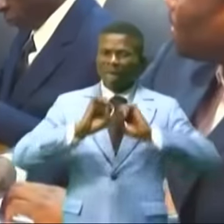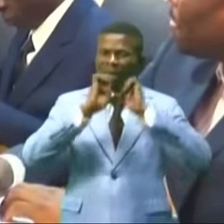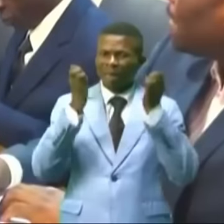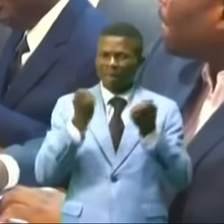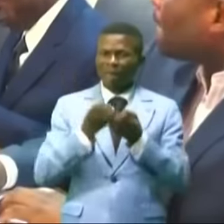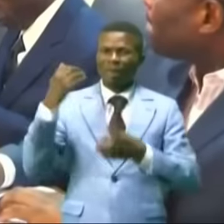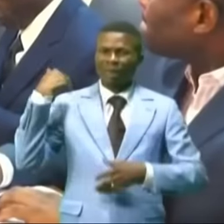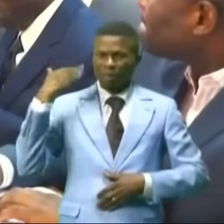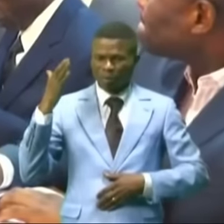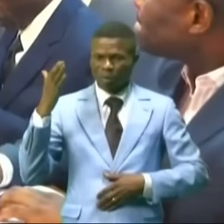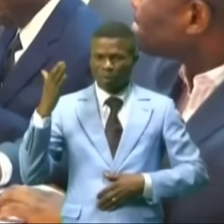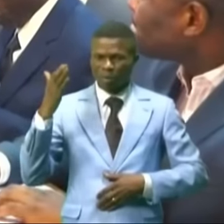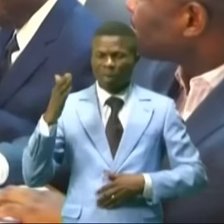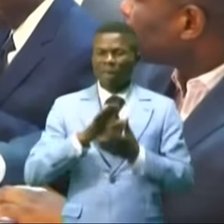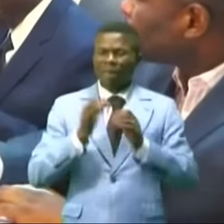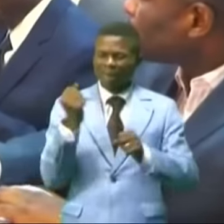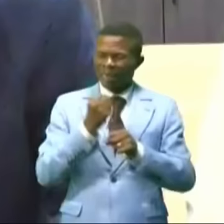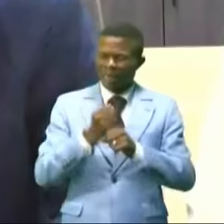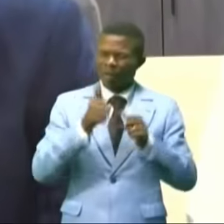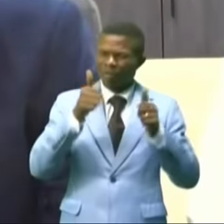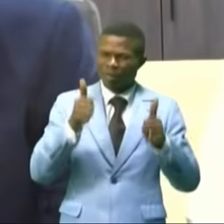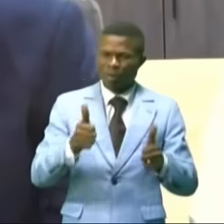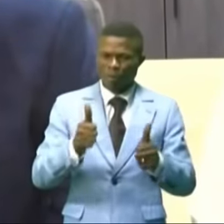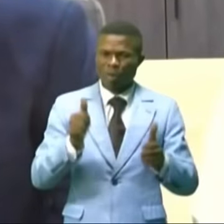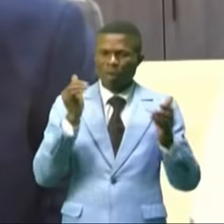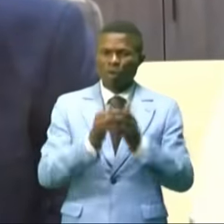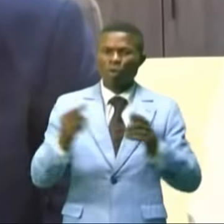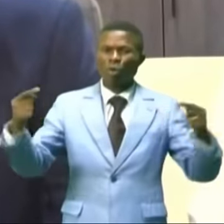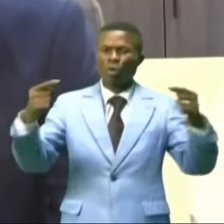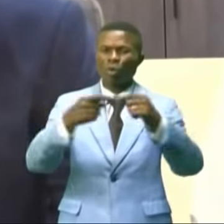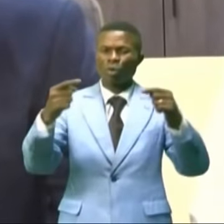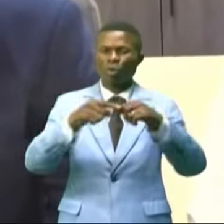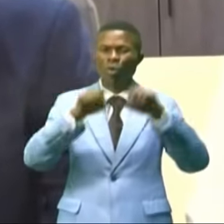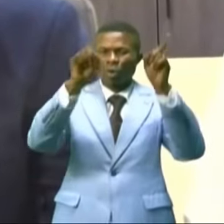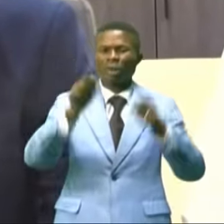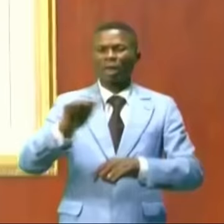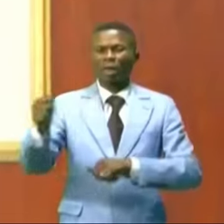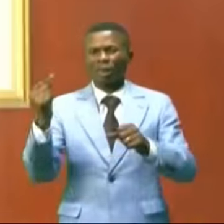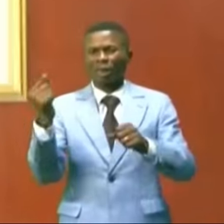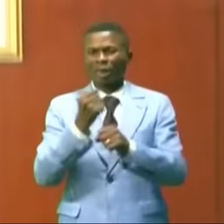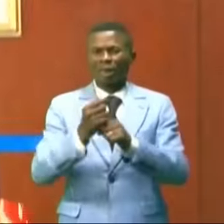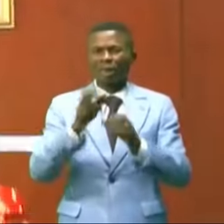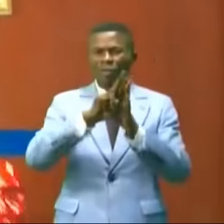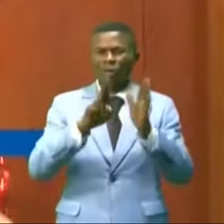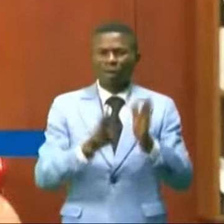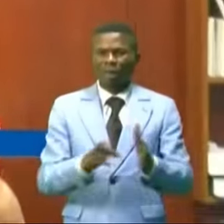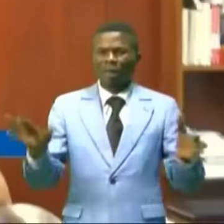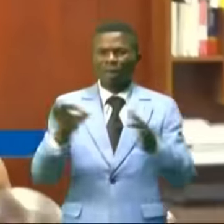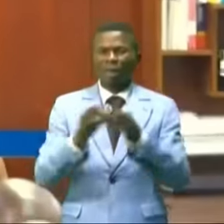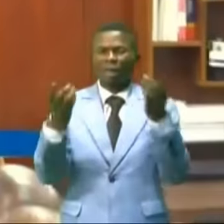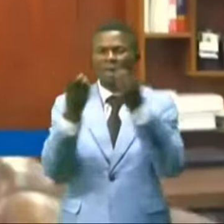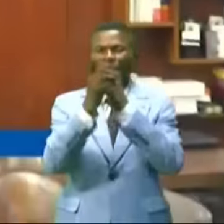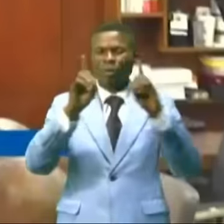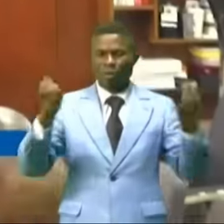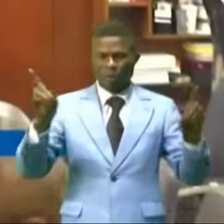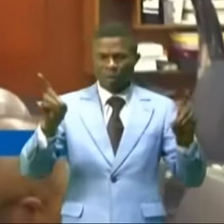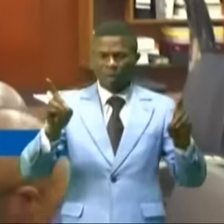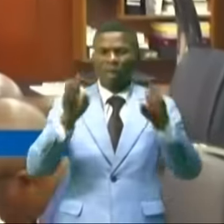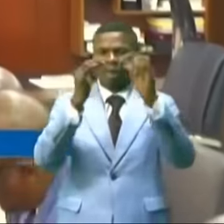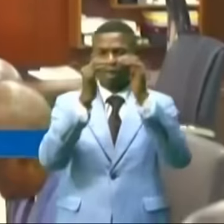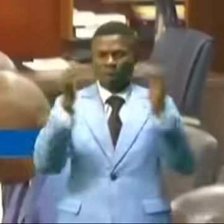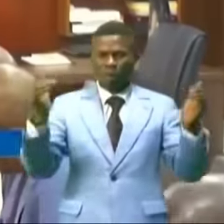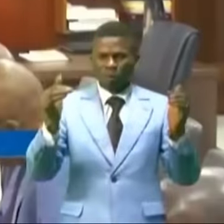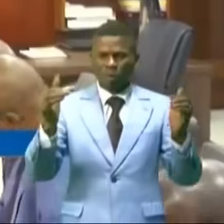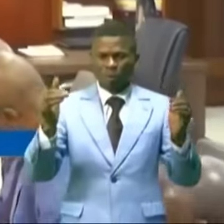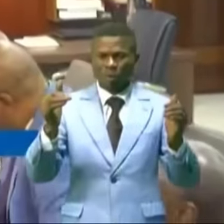publiques, d'être compétitive face à la concurrence et de jouer son rôle dans la consolidation de la démocratie, de la paix,